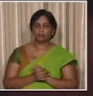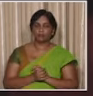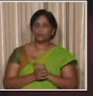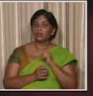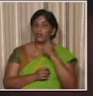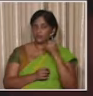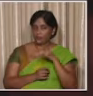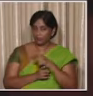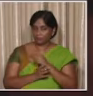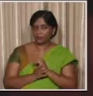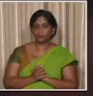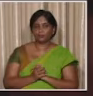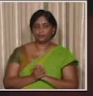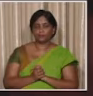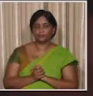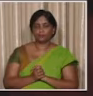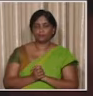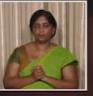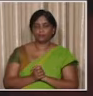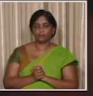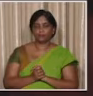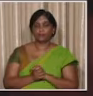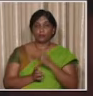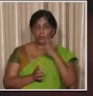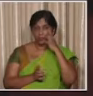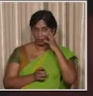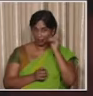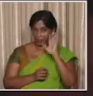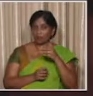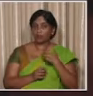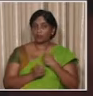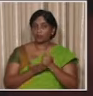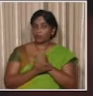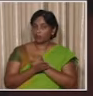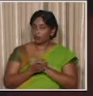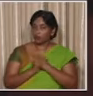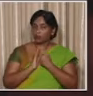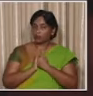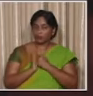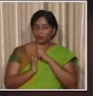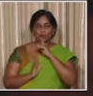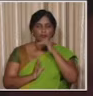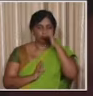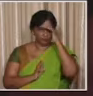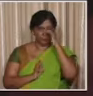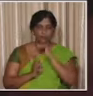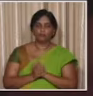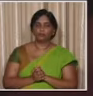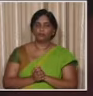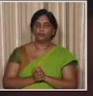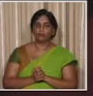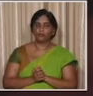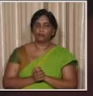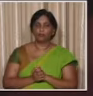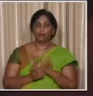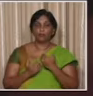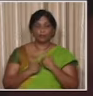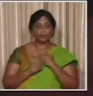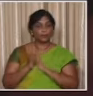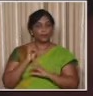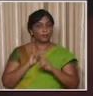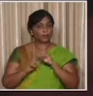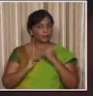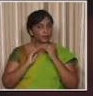ඒ නිසා හැබැයි මතක තියාගන්නට ඕනේ අපි සියලු දෙනාම ගරු කතානායකතුමනි, අපේ